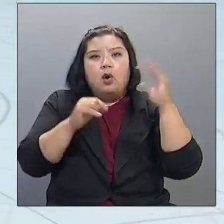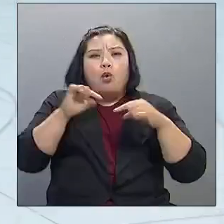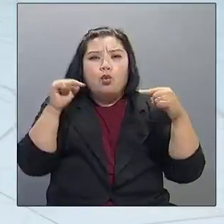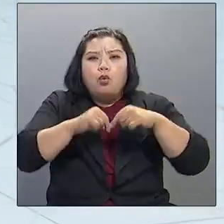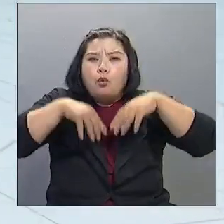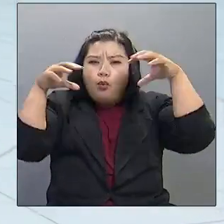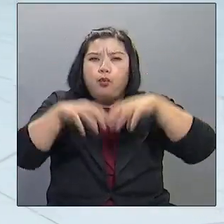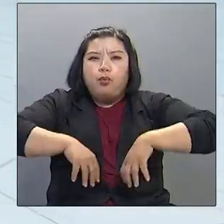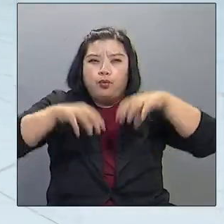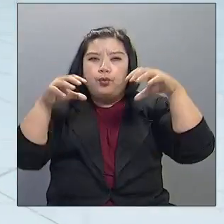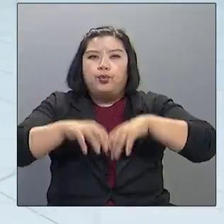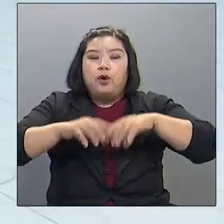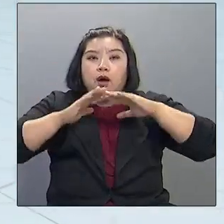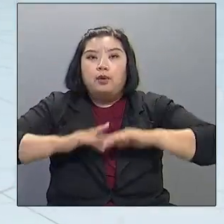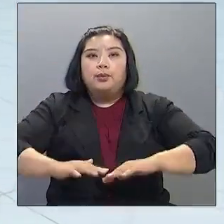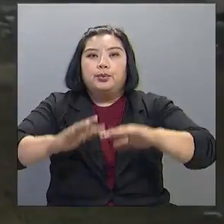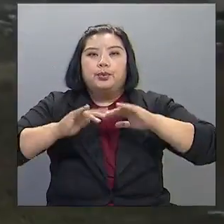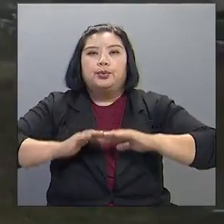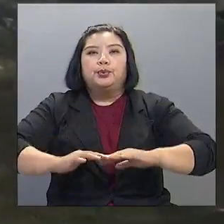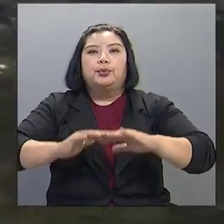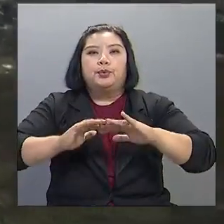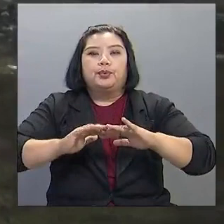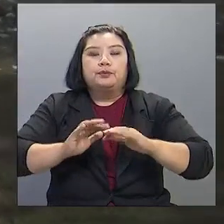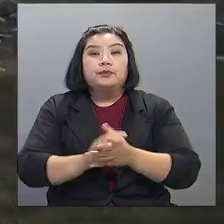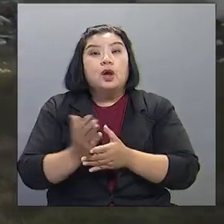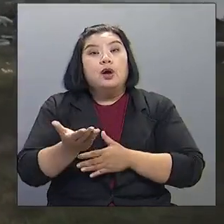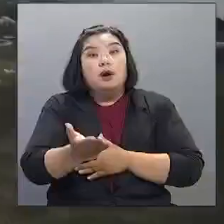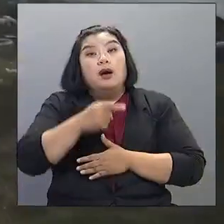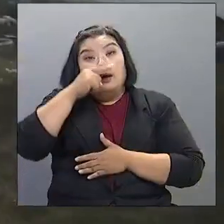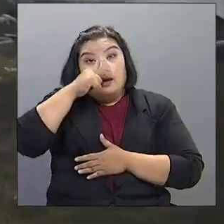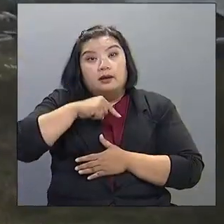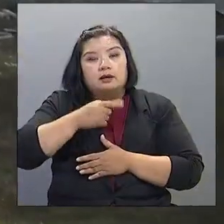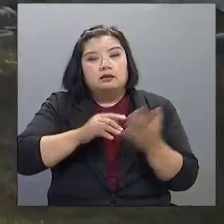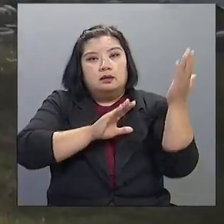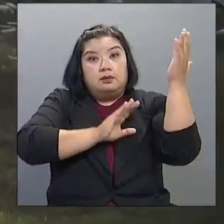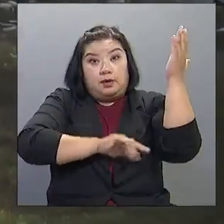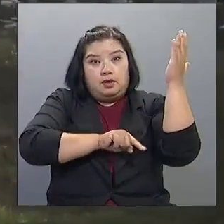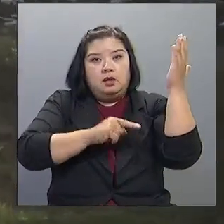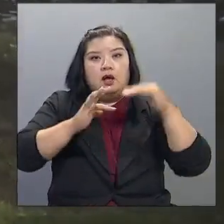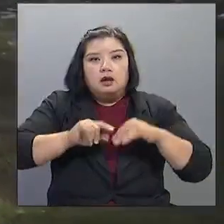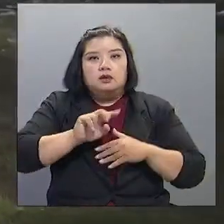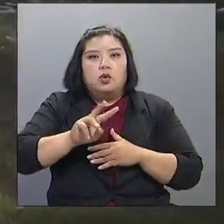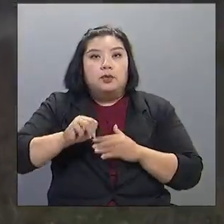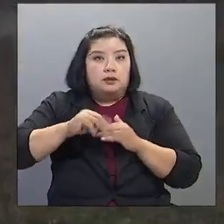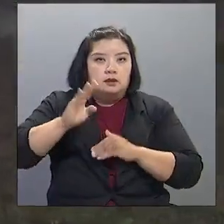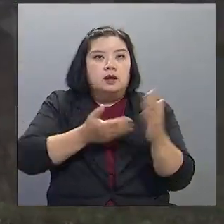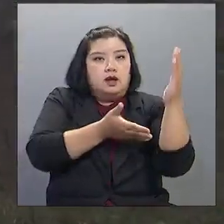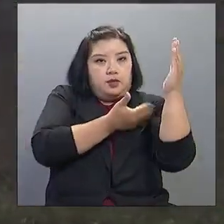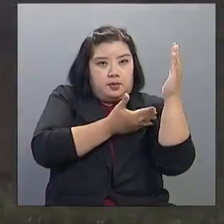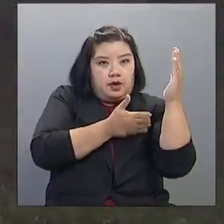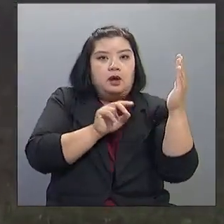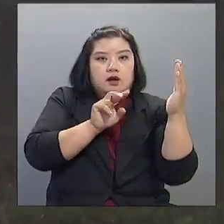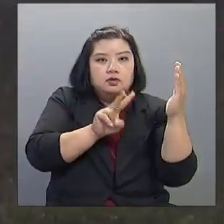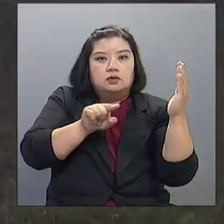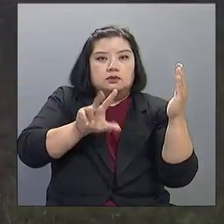ถึงหนักมากนะคะรวมไปถึงคลื่นลมแรงขึ้นด้วยค่ะโดยทางด้านฝั่งอ่าวไทยนั้นจะมีคลื่นสูง 1-2 เมตรส่วนทางด้านฝั่งอันดามันคลื่นสูง 2-3